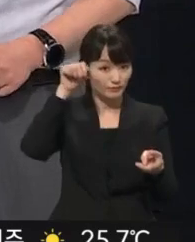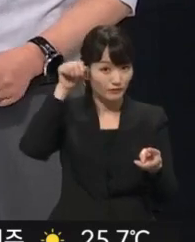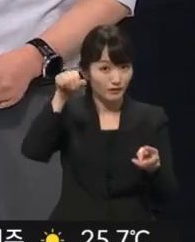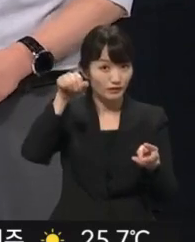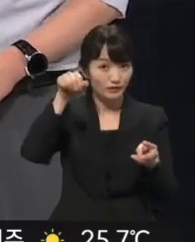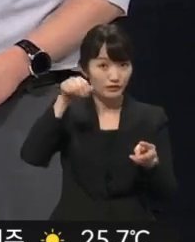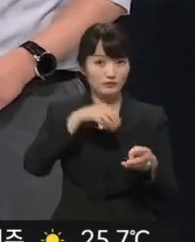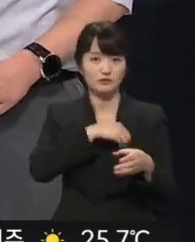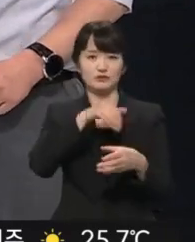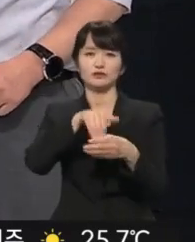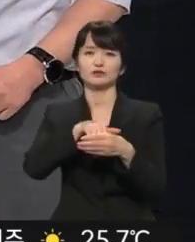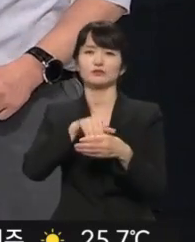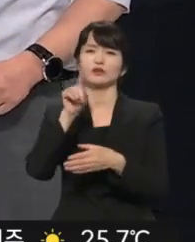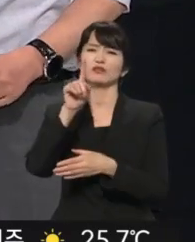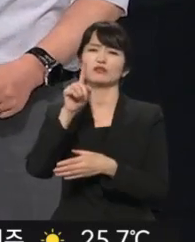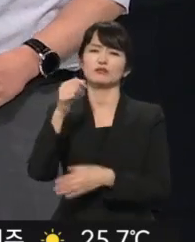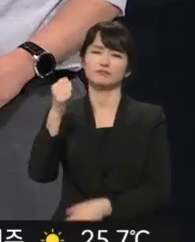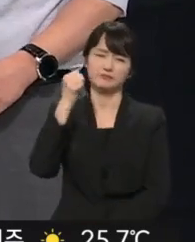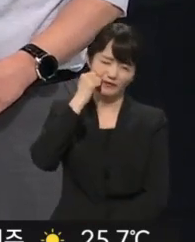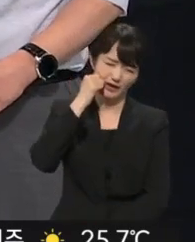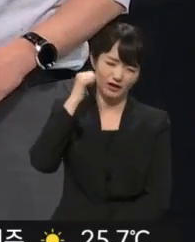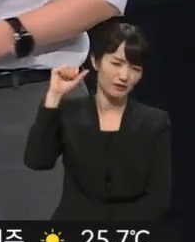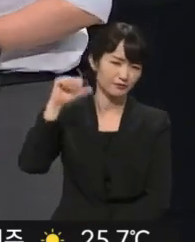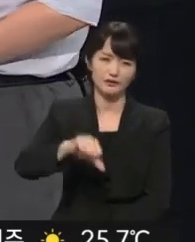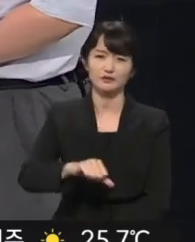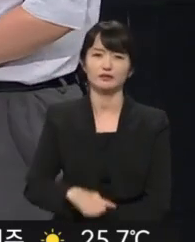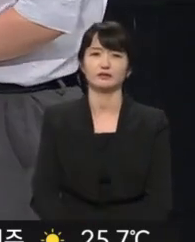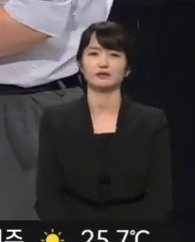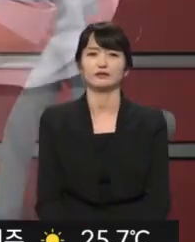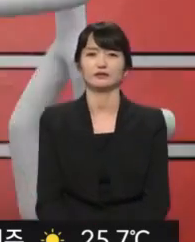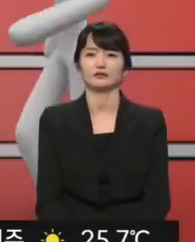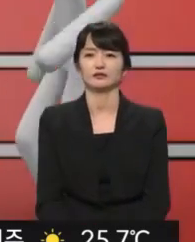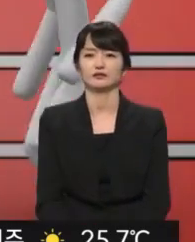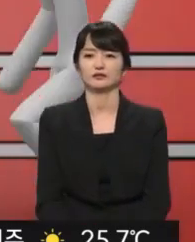한다면 총선은 보나마나 참패라는 겁니다.